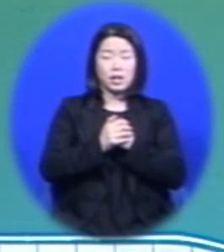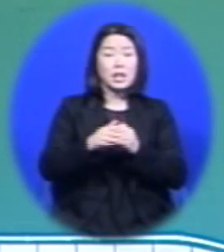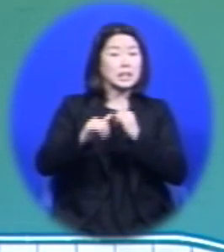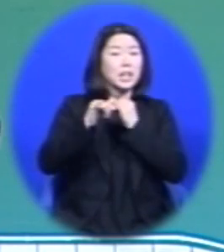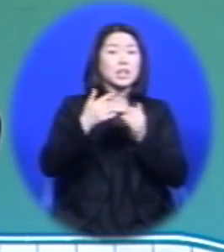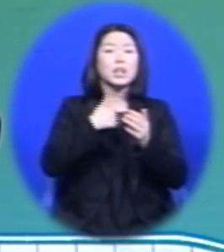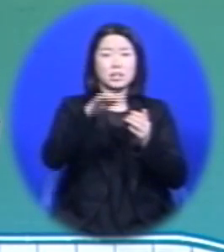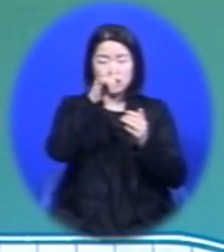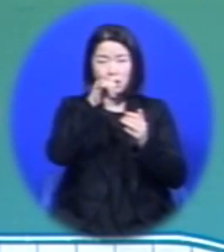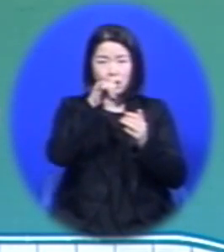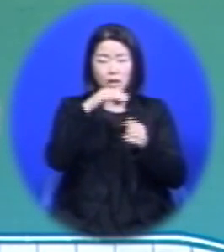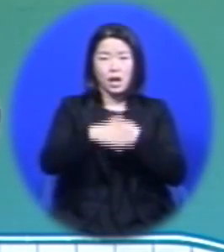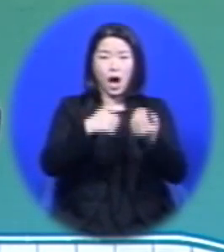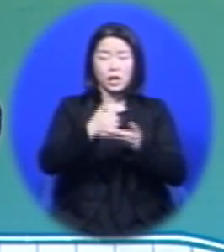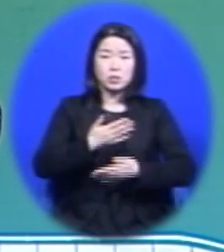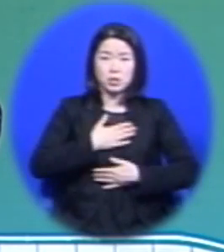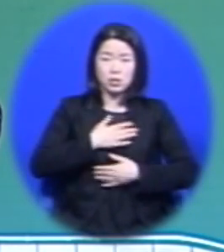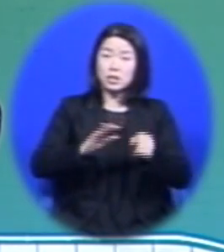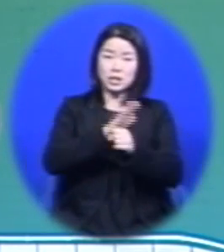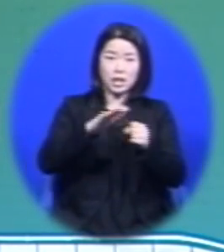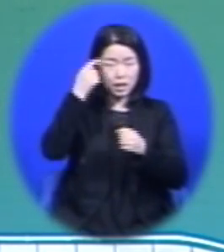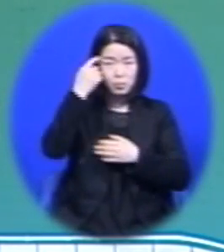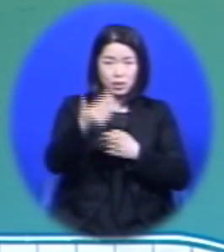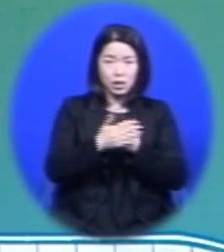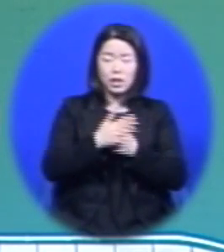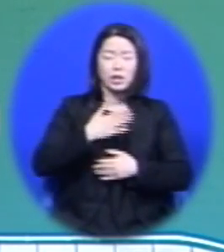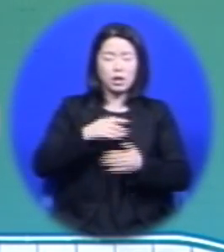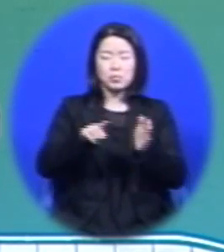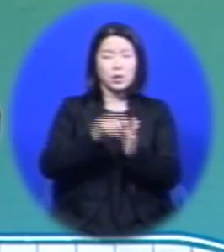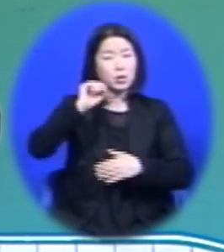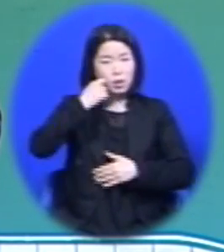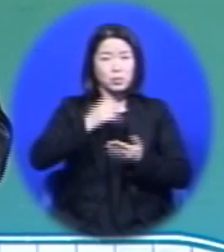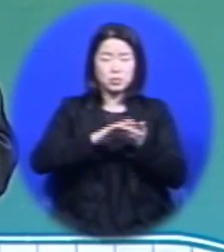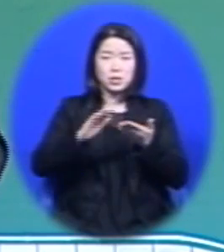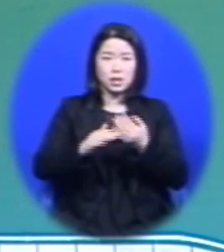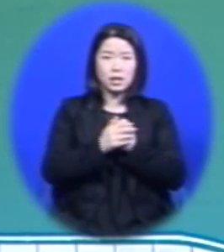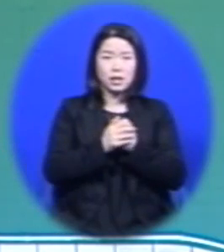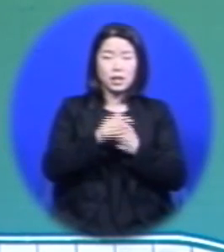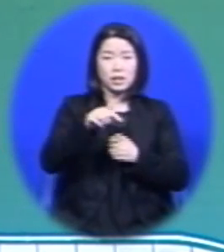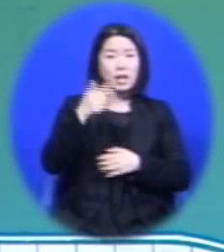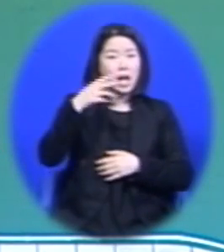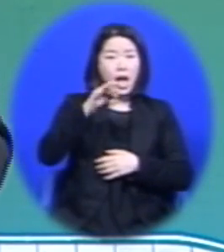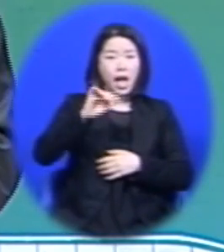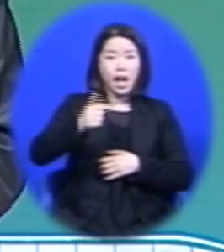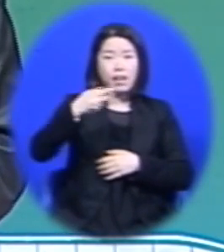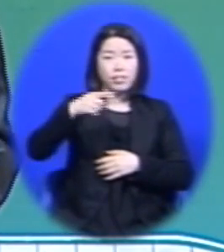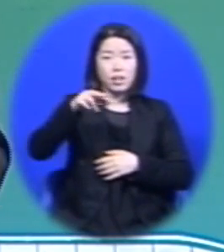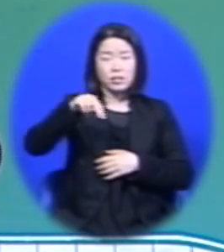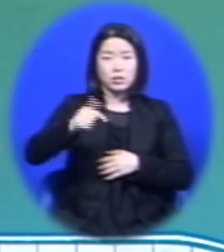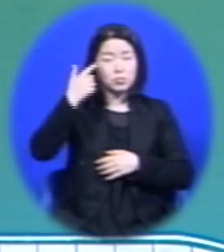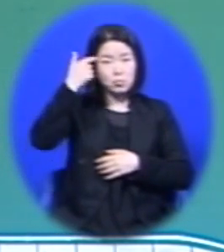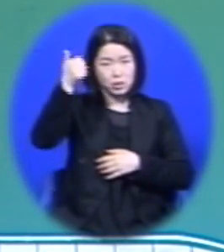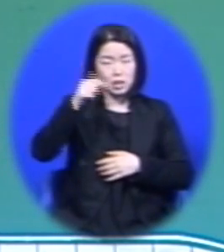자살을 시도했다고요. 하나님이 저를 사랑하신다고요. 저는 믿어지지 않습니다. 그때 닐 앤더슨 목사님이 그